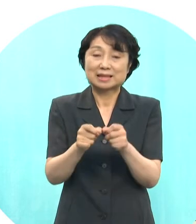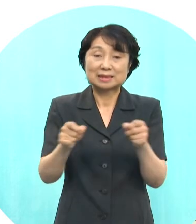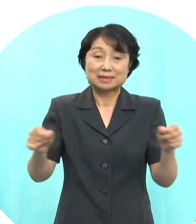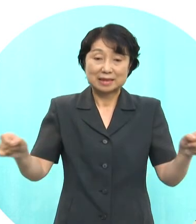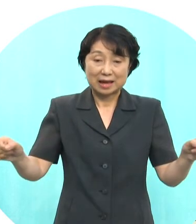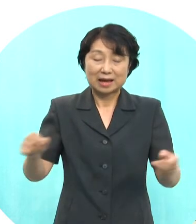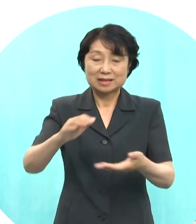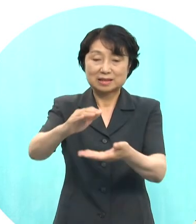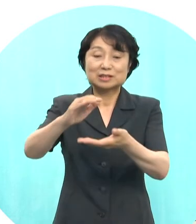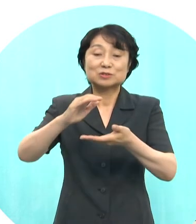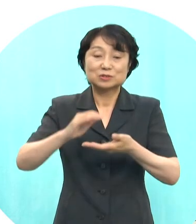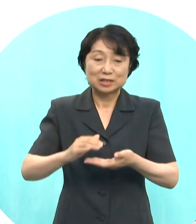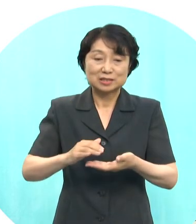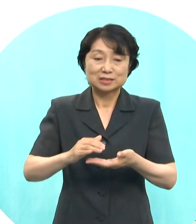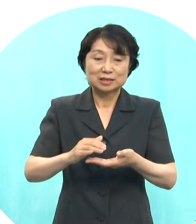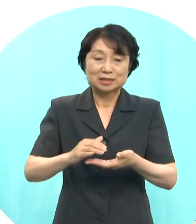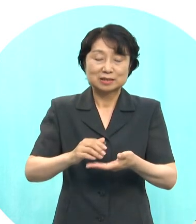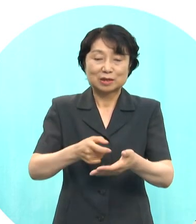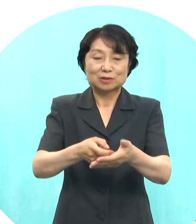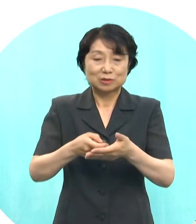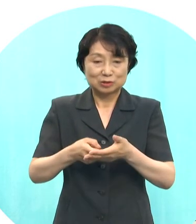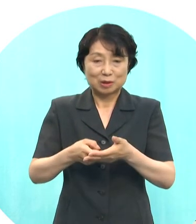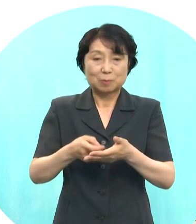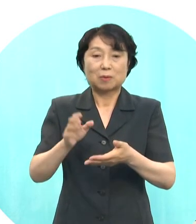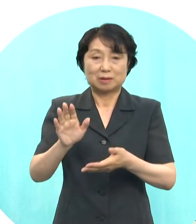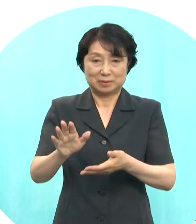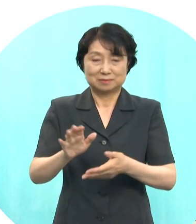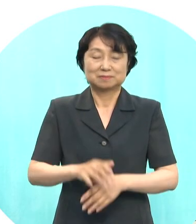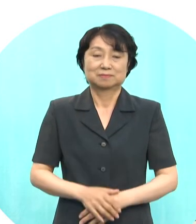間収穫できるという利点もあるんです。